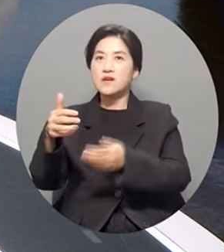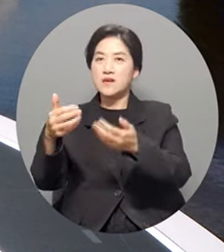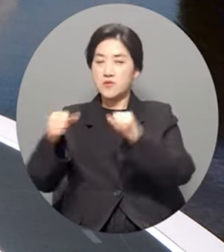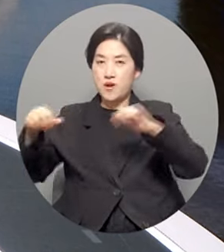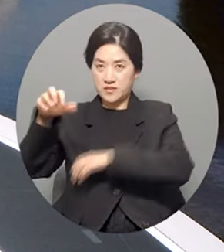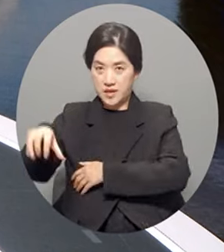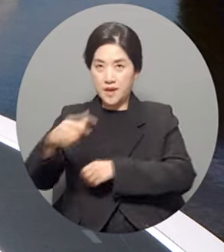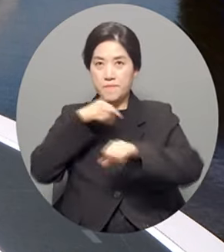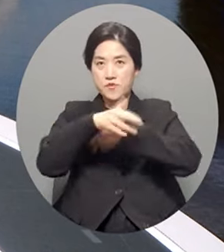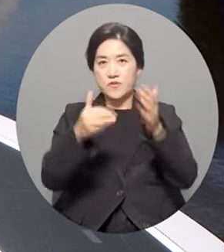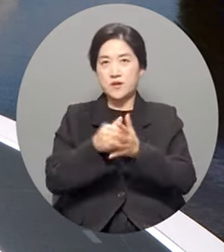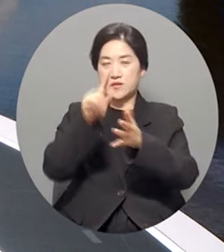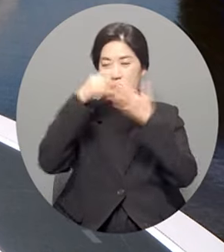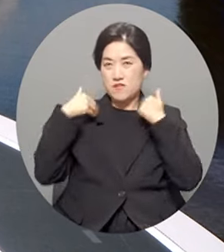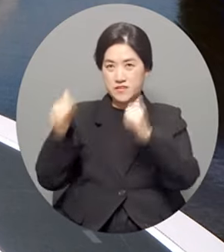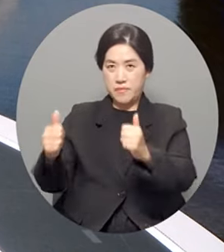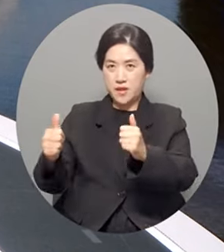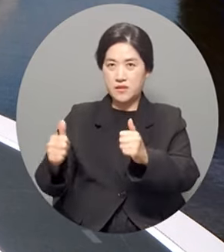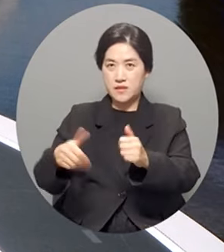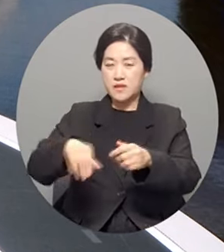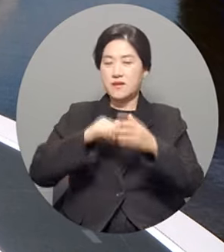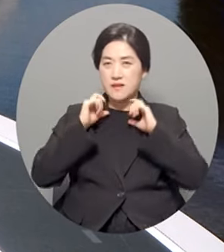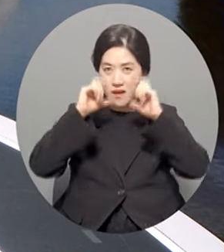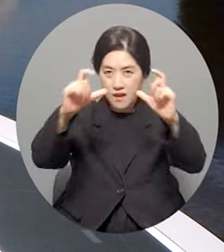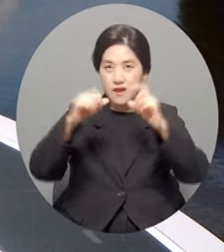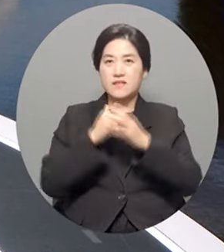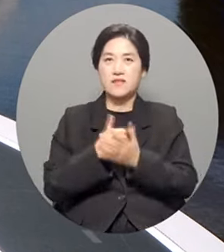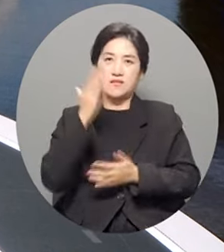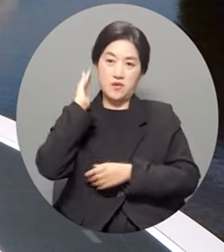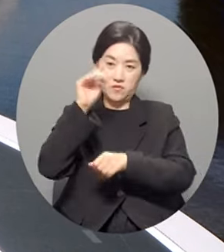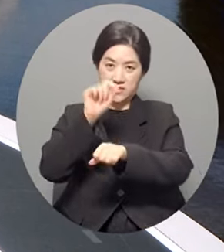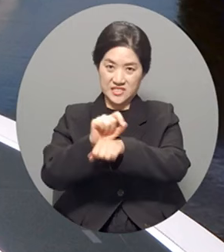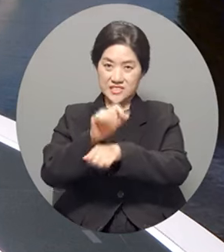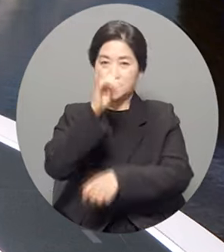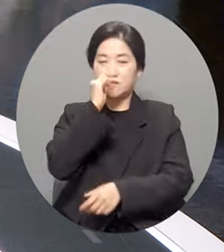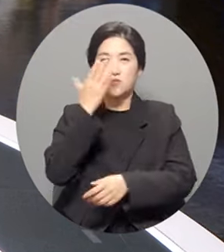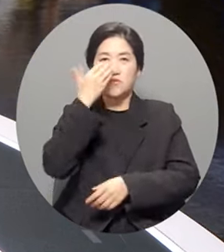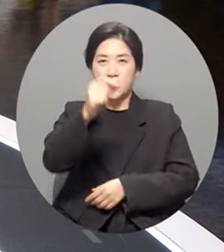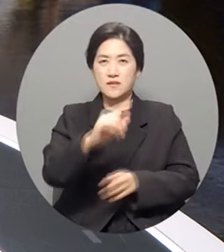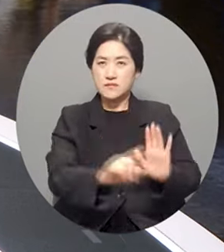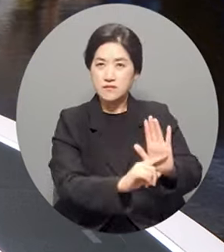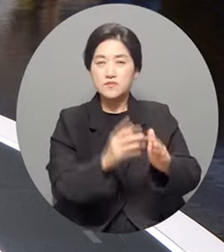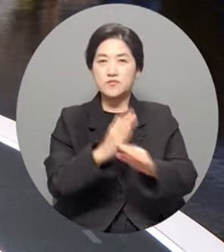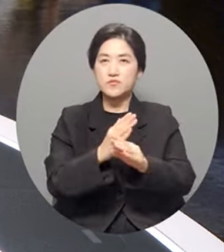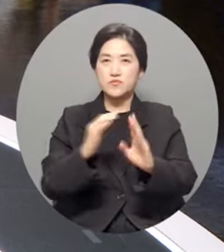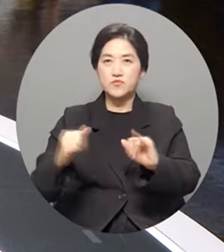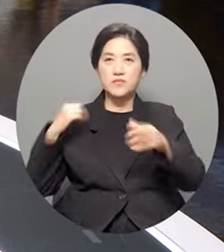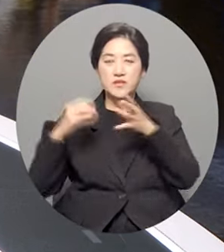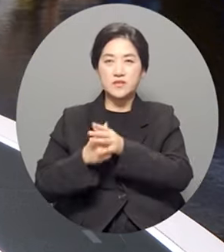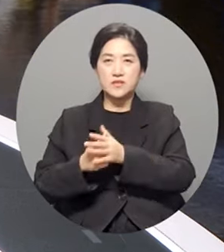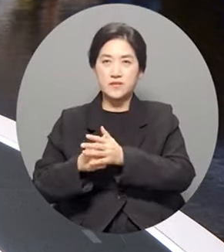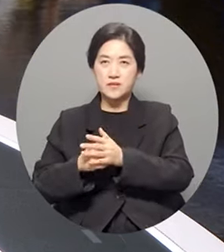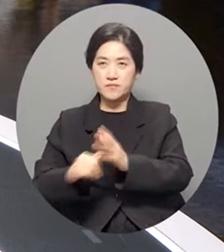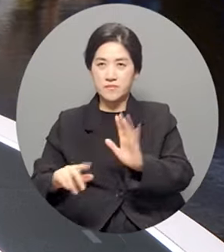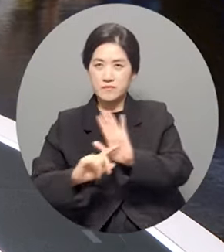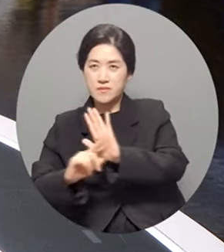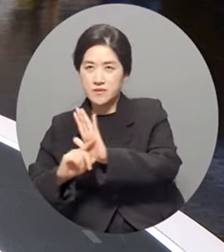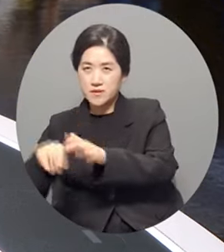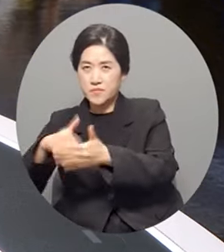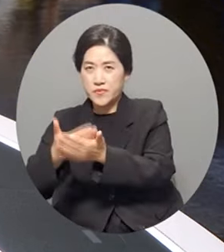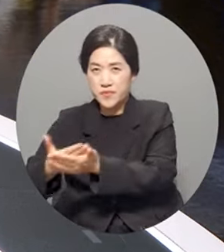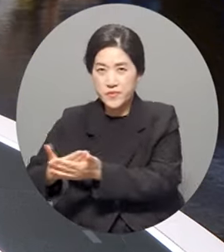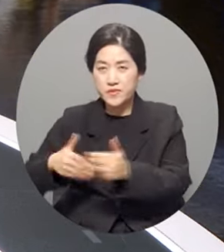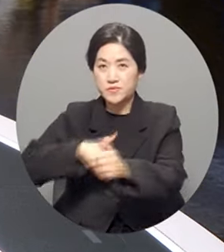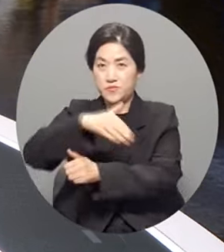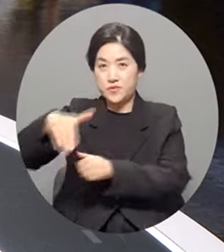외치며 대통령실이 있는 용산에서 각각 마지막 유세를 펼치고 있습니다. 국민의힘 유세 현장 먼저 가보겠습니다.